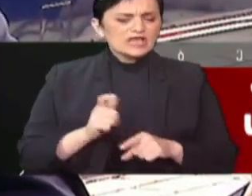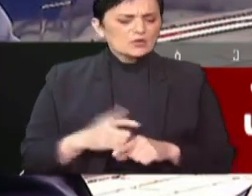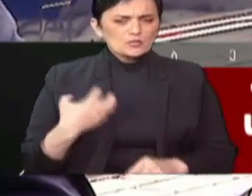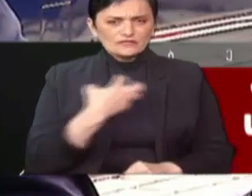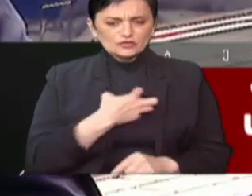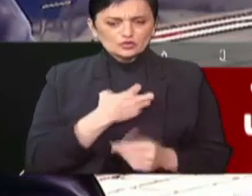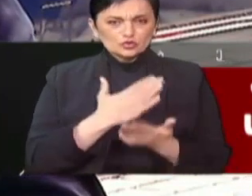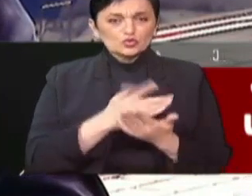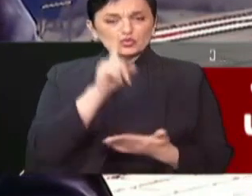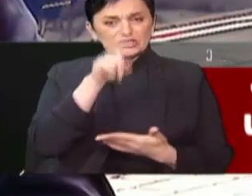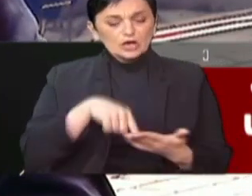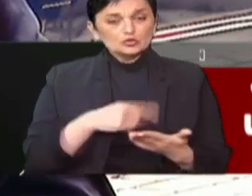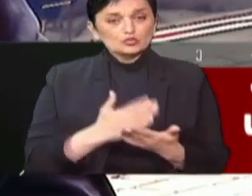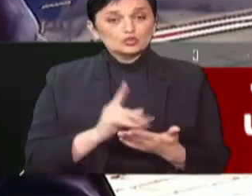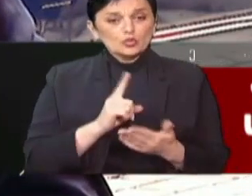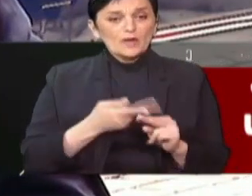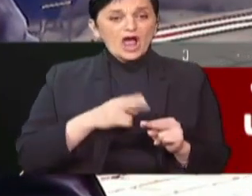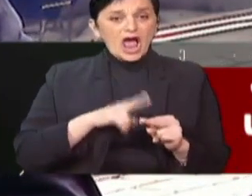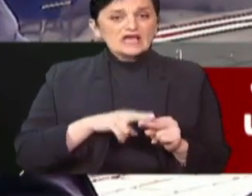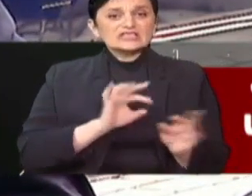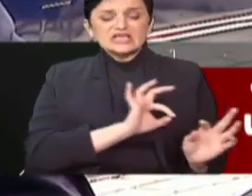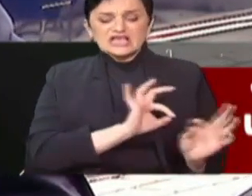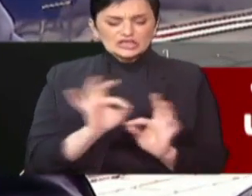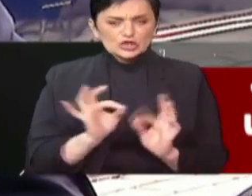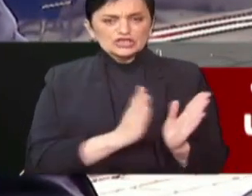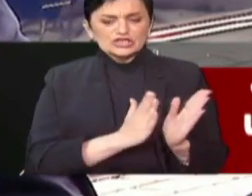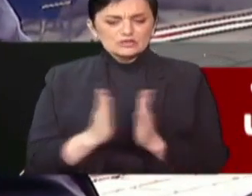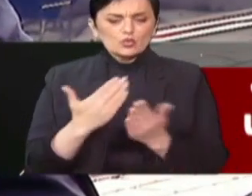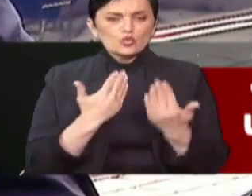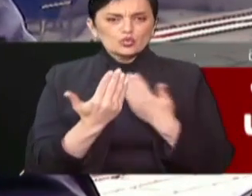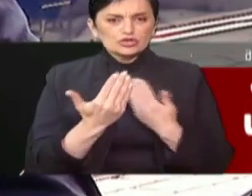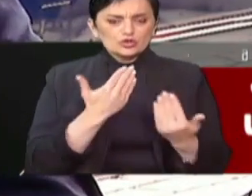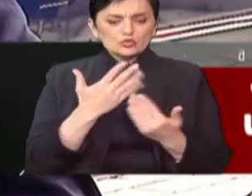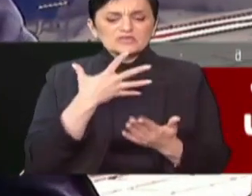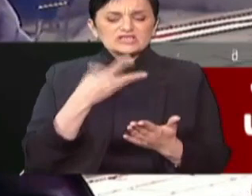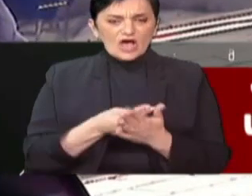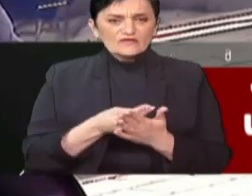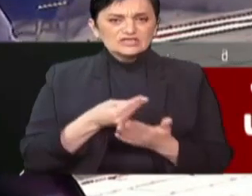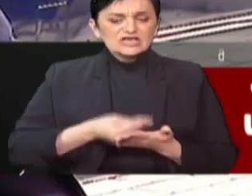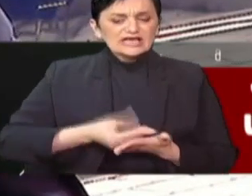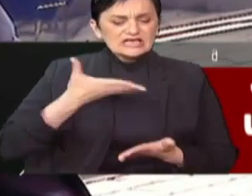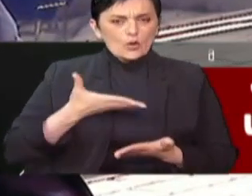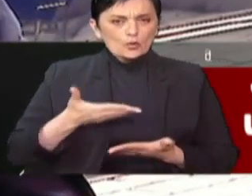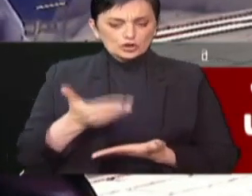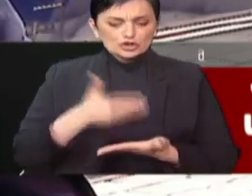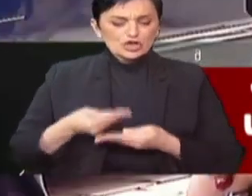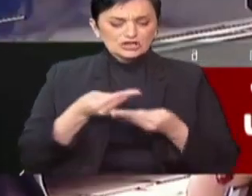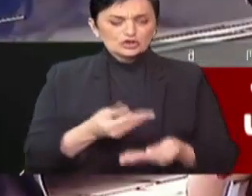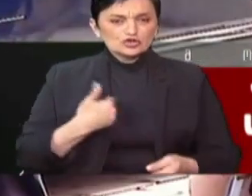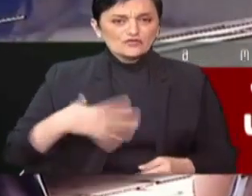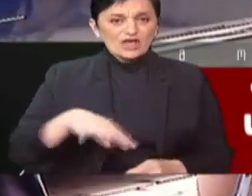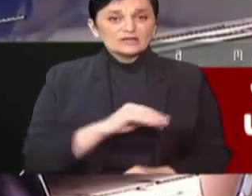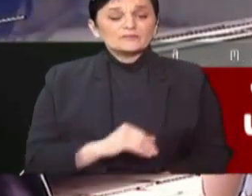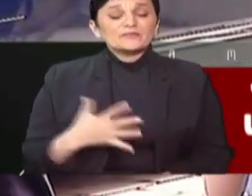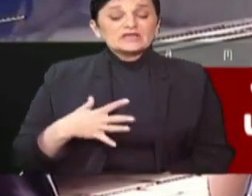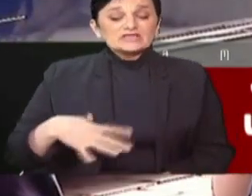და დარწმუნებული ვარ, რომ ეს ინტენსიური და დინამიური ურთიერთობები თავის ძალიან ღირებულ შედეგს მოუტანს ჩვენს ქვეყანას.